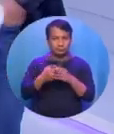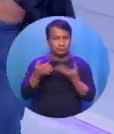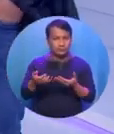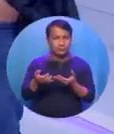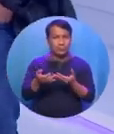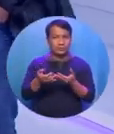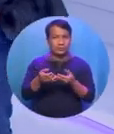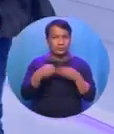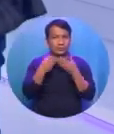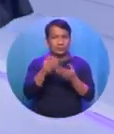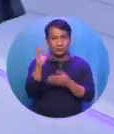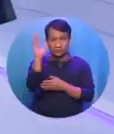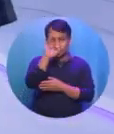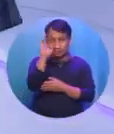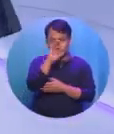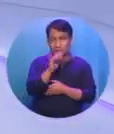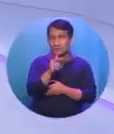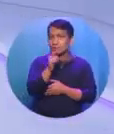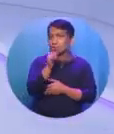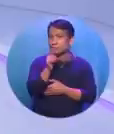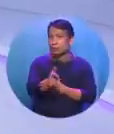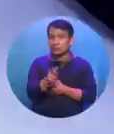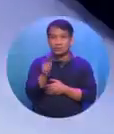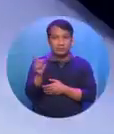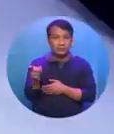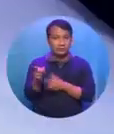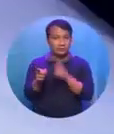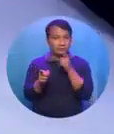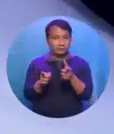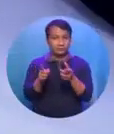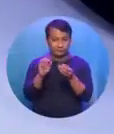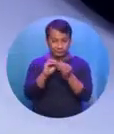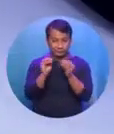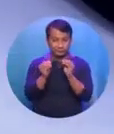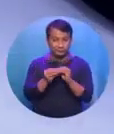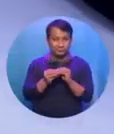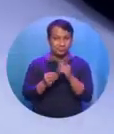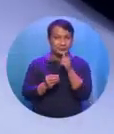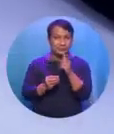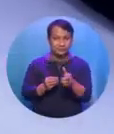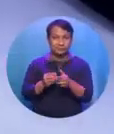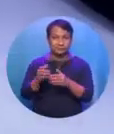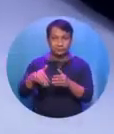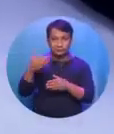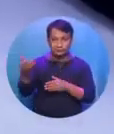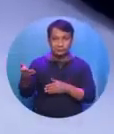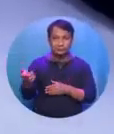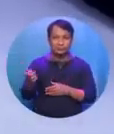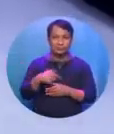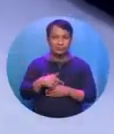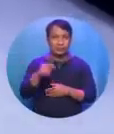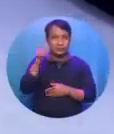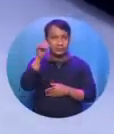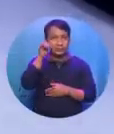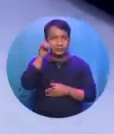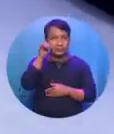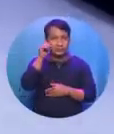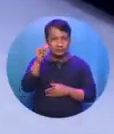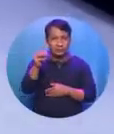ang paghanap ng maswerteng numero. Go ahead,